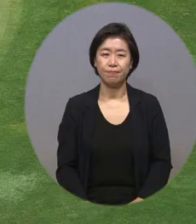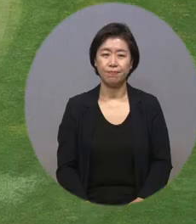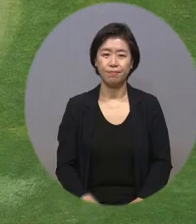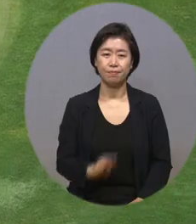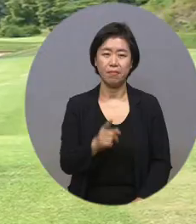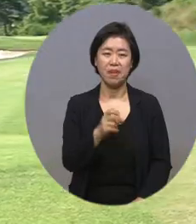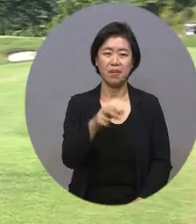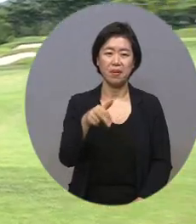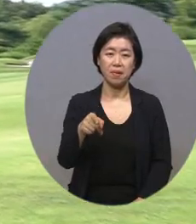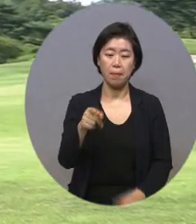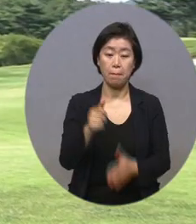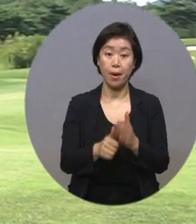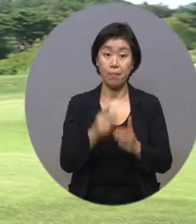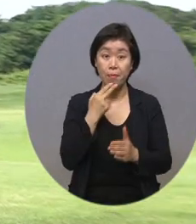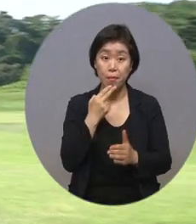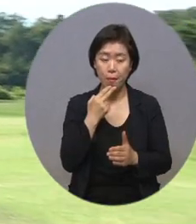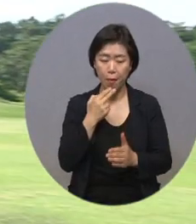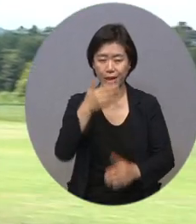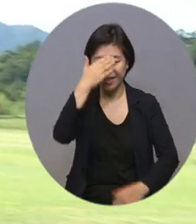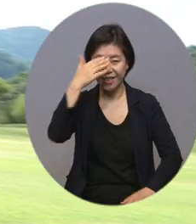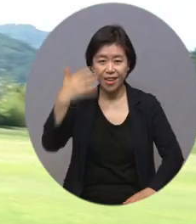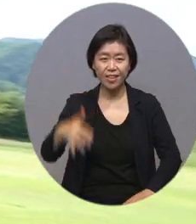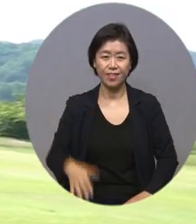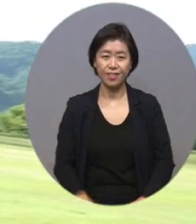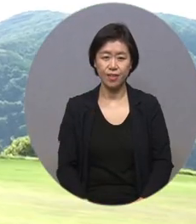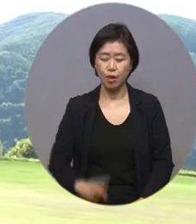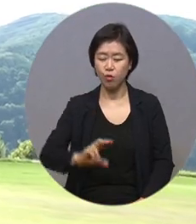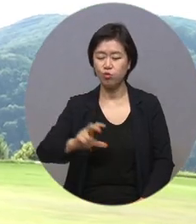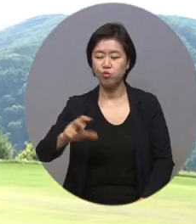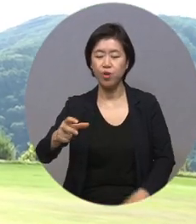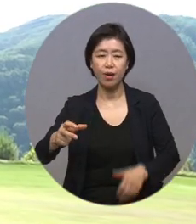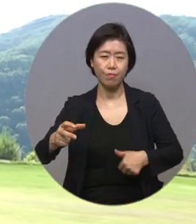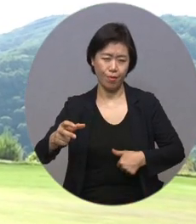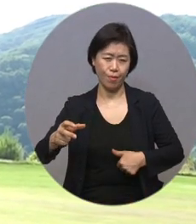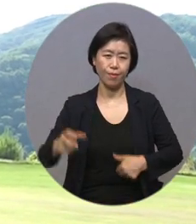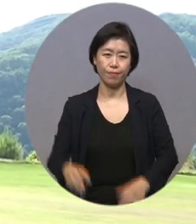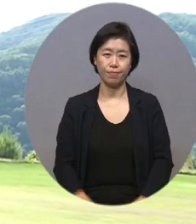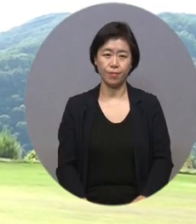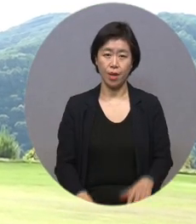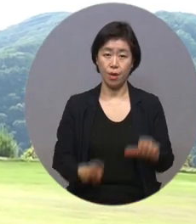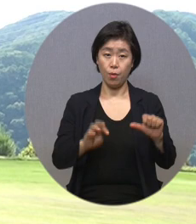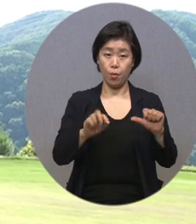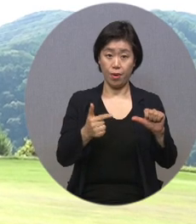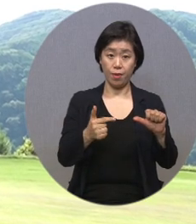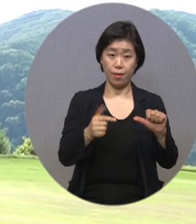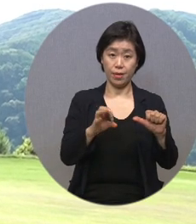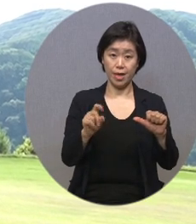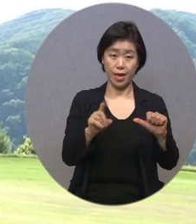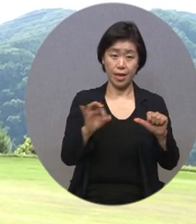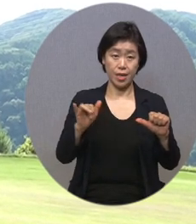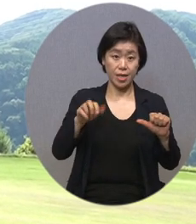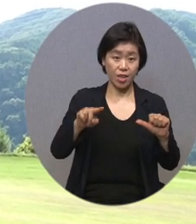어디야? 굴려야 될 것 같아. 제가 5번 아이언으로 볼링을 칠 거거든요.